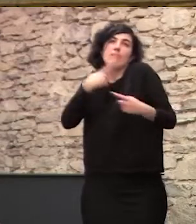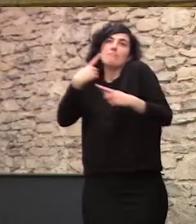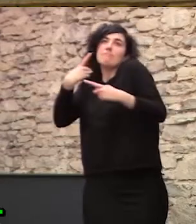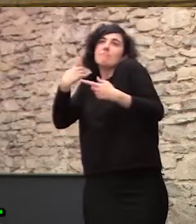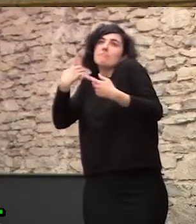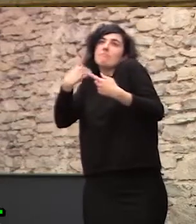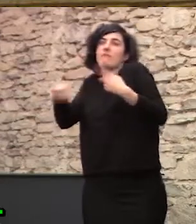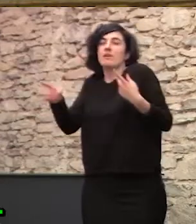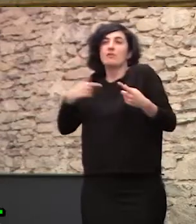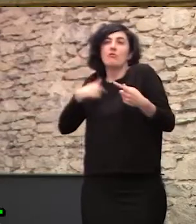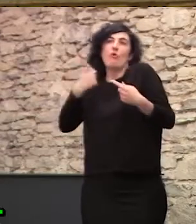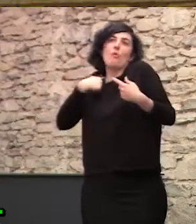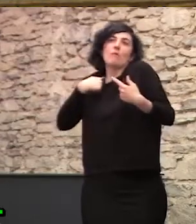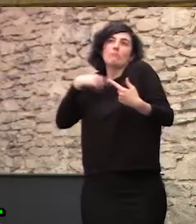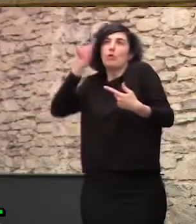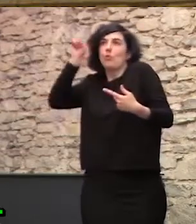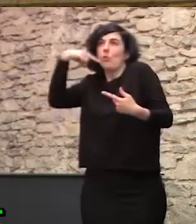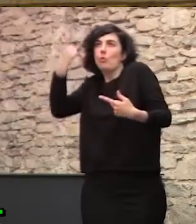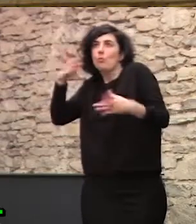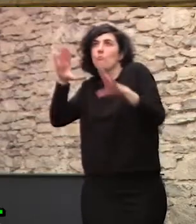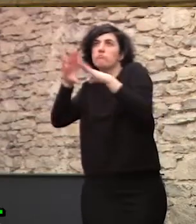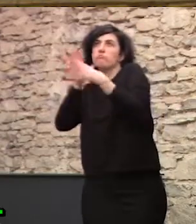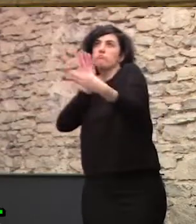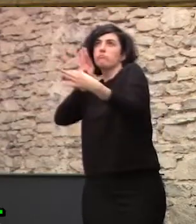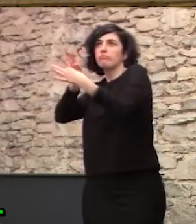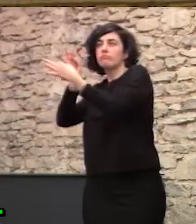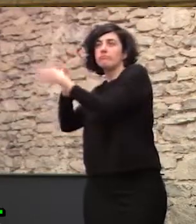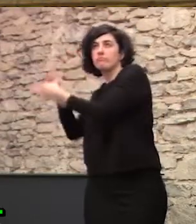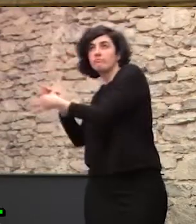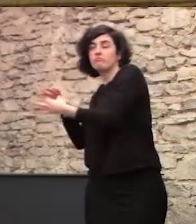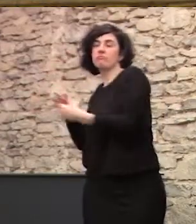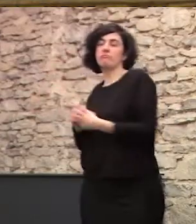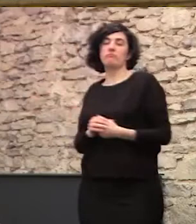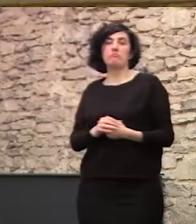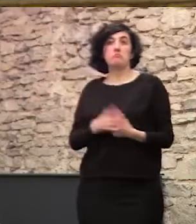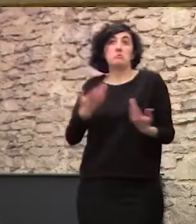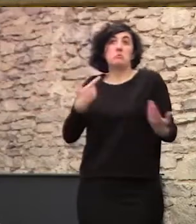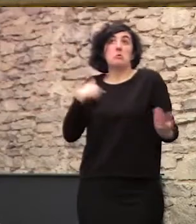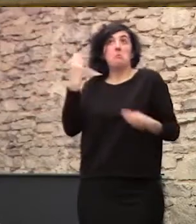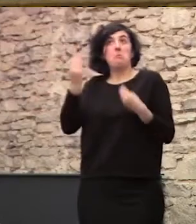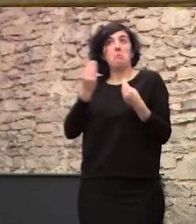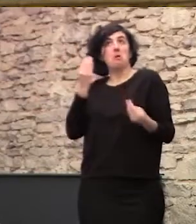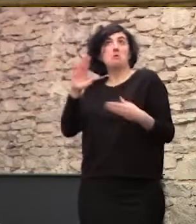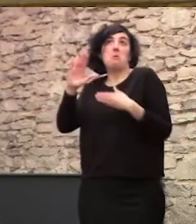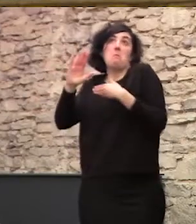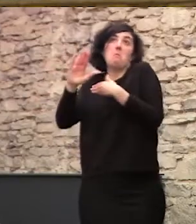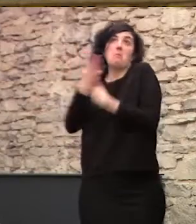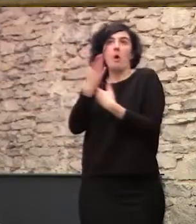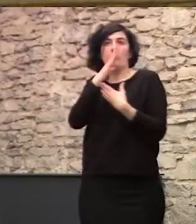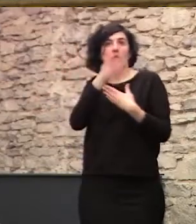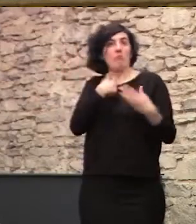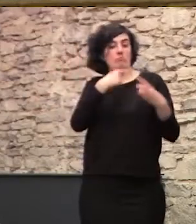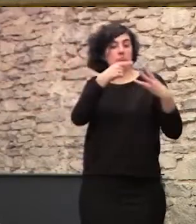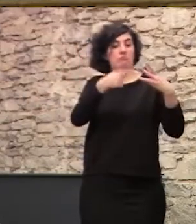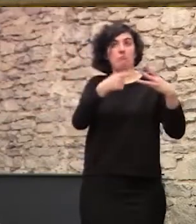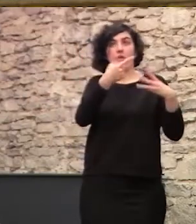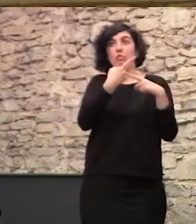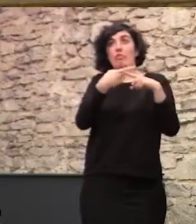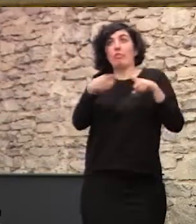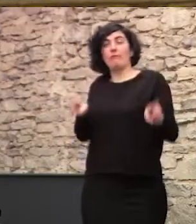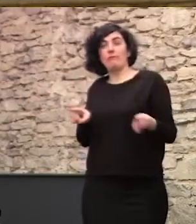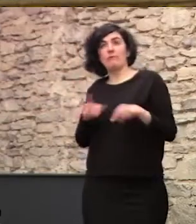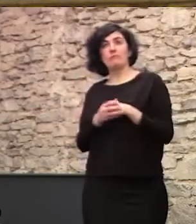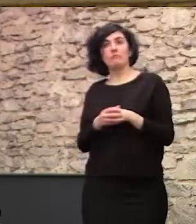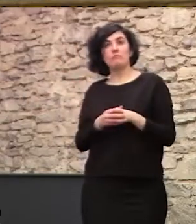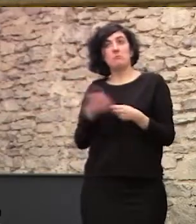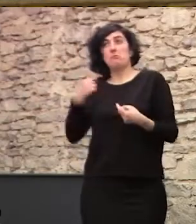kulturarekin eta lotua, eta feminismoarekin baita ere nintzut horregatik ere bai eskaini zeatela, eta horban, ba, bueno, pixka bat horrazke